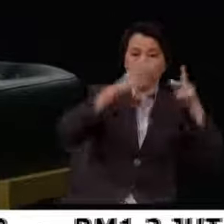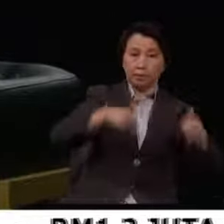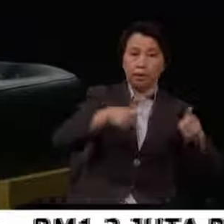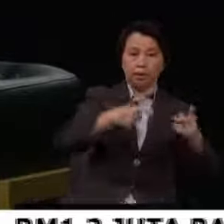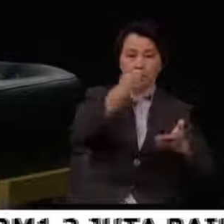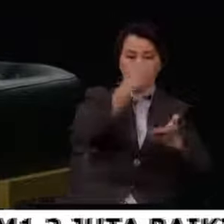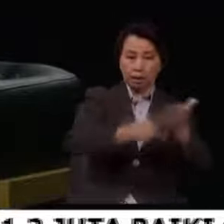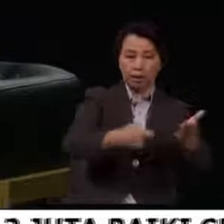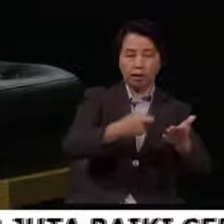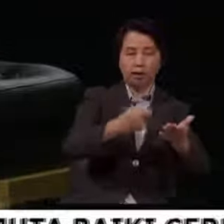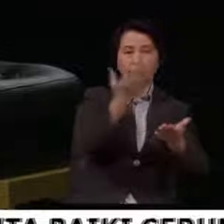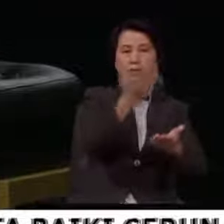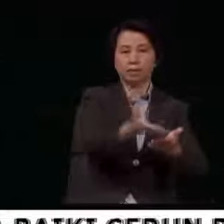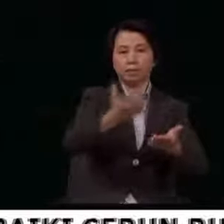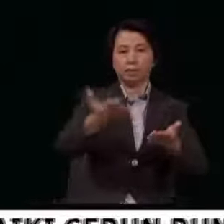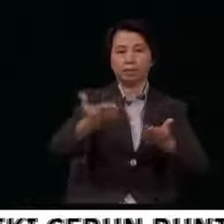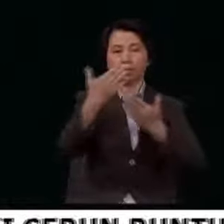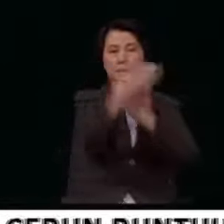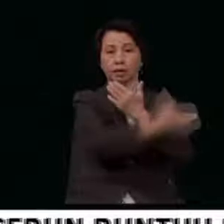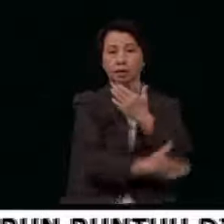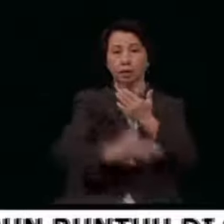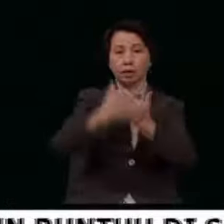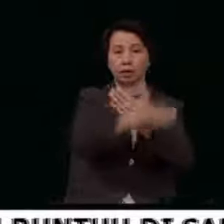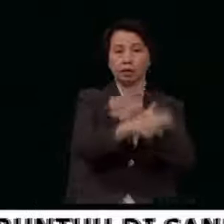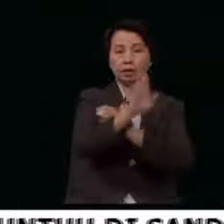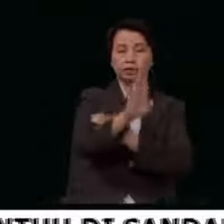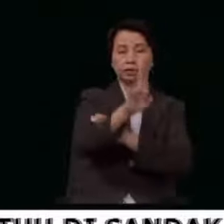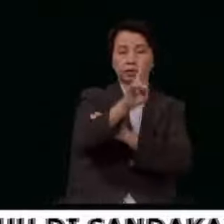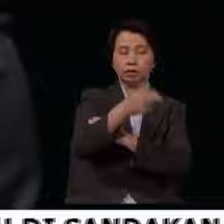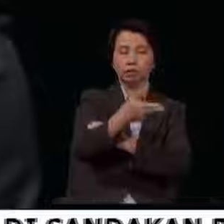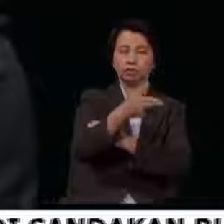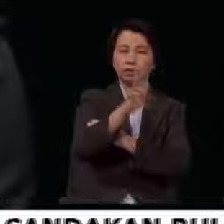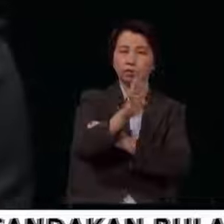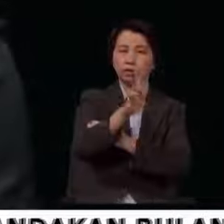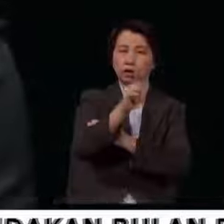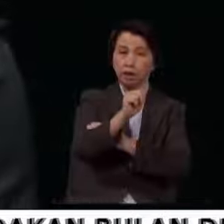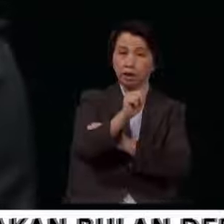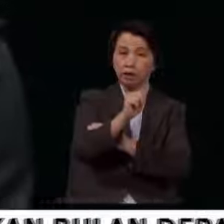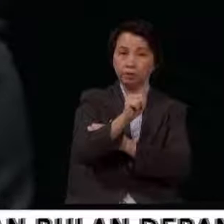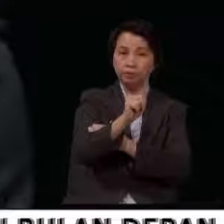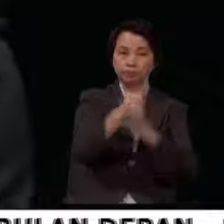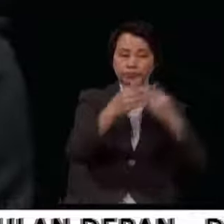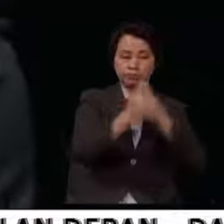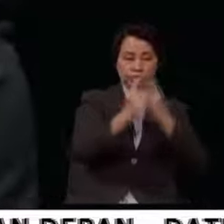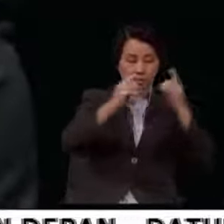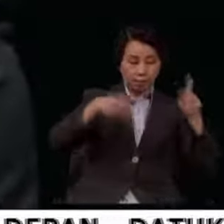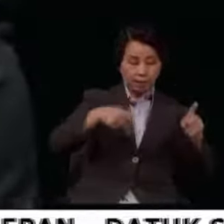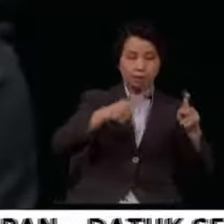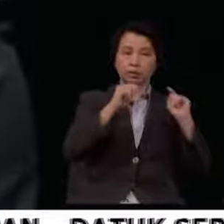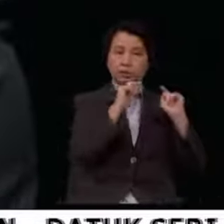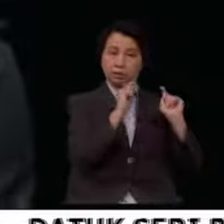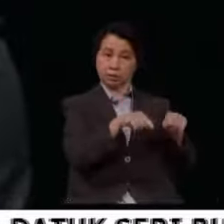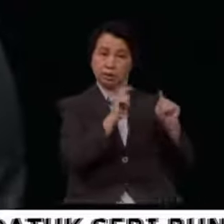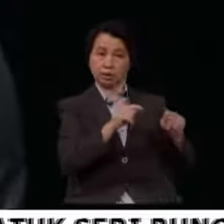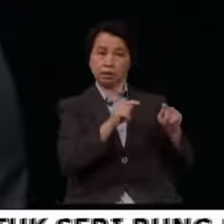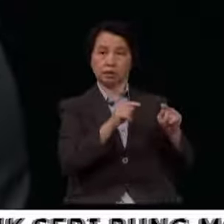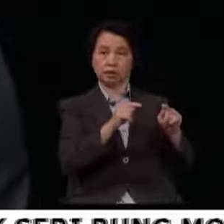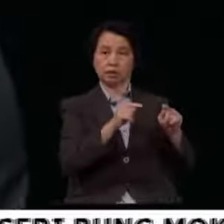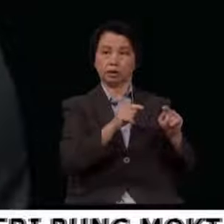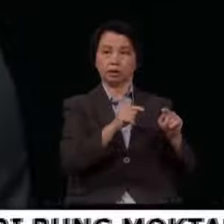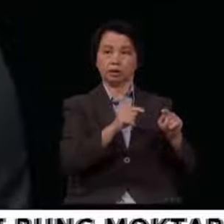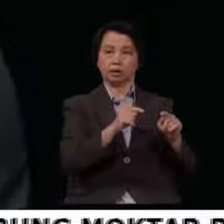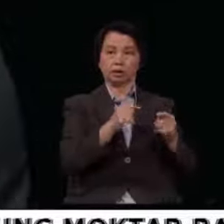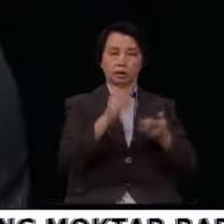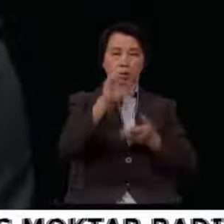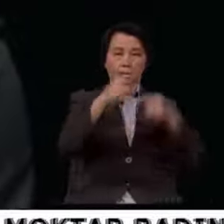1500 Tupperware seluruh negara yang merangkumi Pasa basah Pasaraya kedai runcit Tanpa